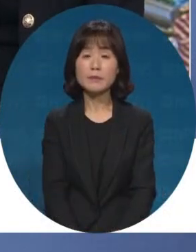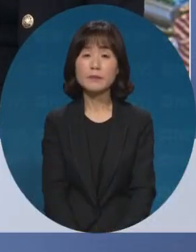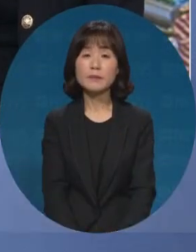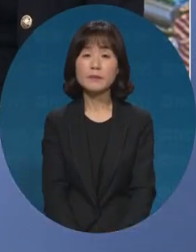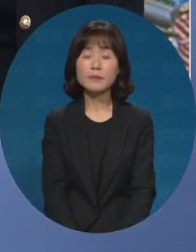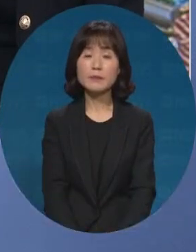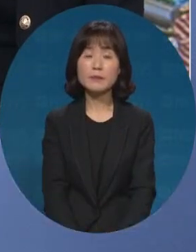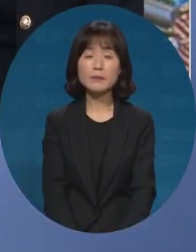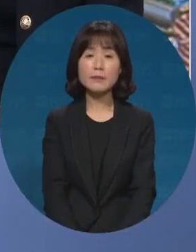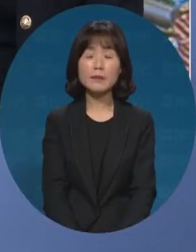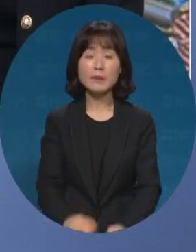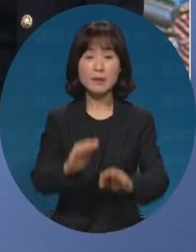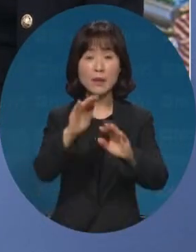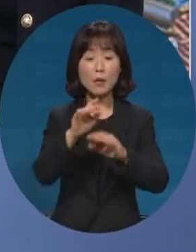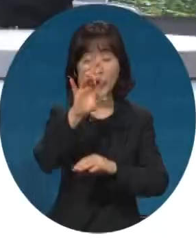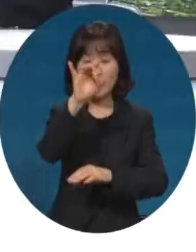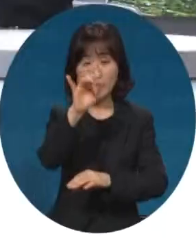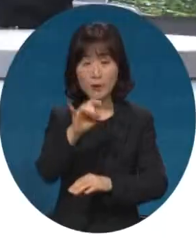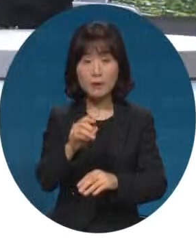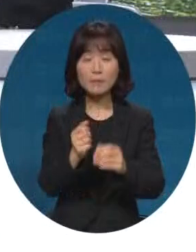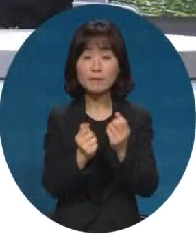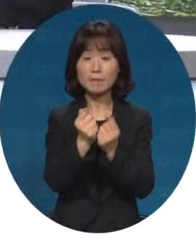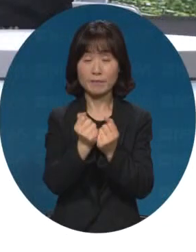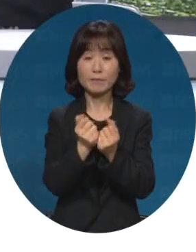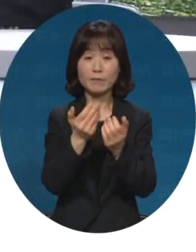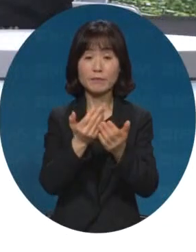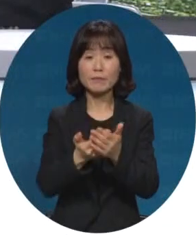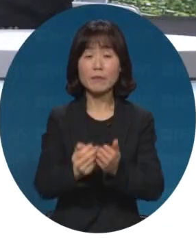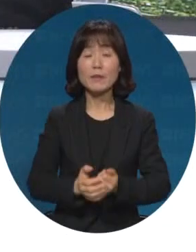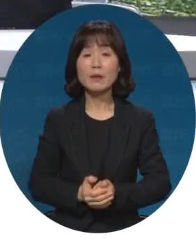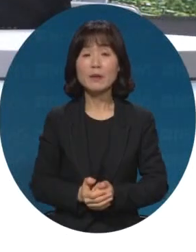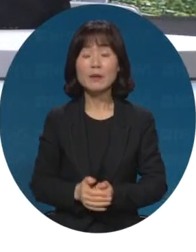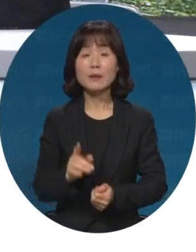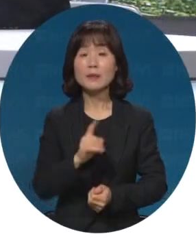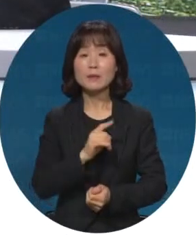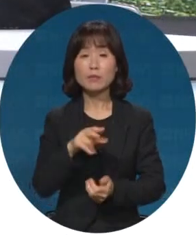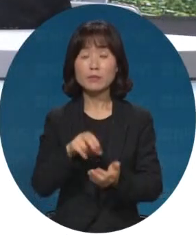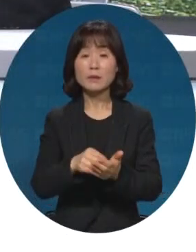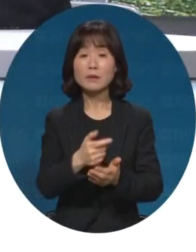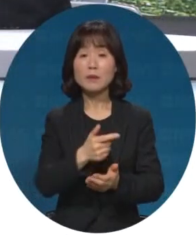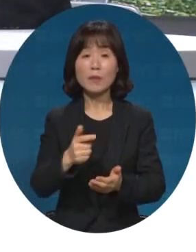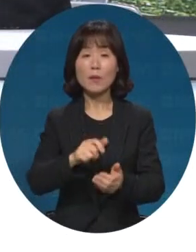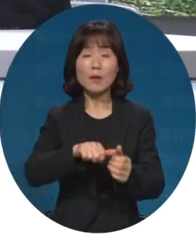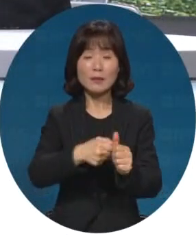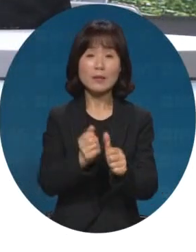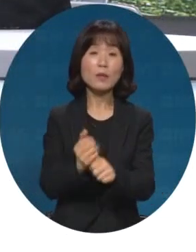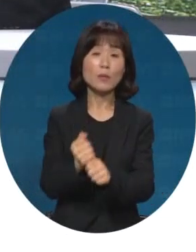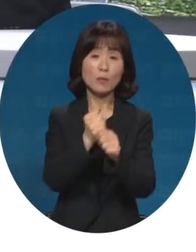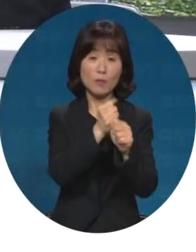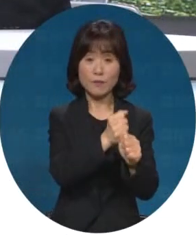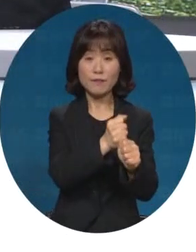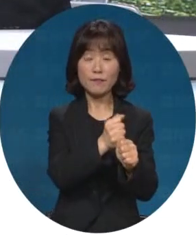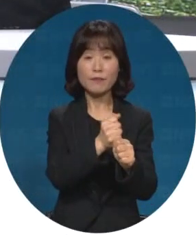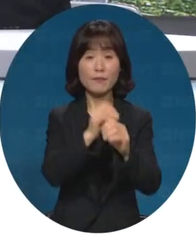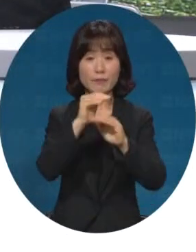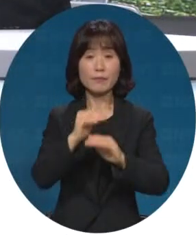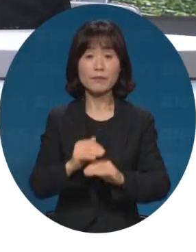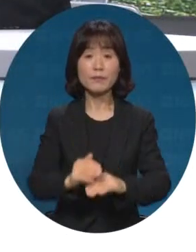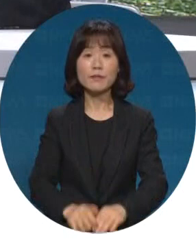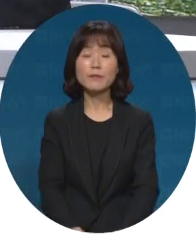그렇다면 하나씩 짚어보겠습니다 지금 가장 많이 지적이 나오는 부분이 아무래도 강제동원과 관련되는